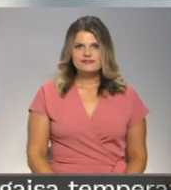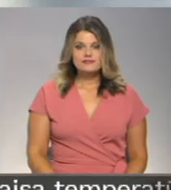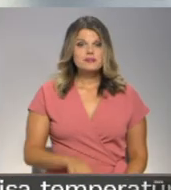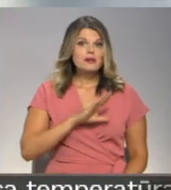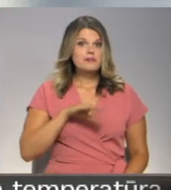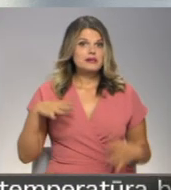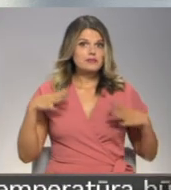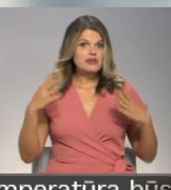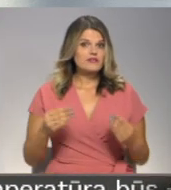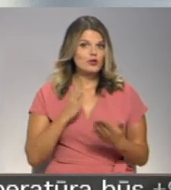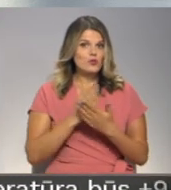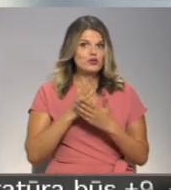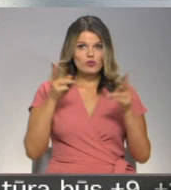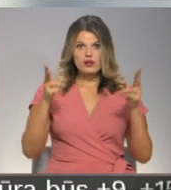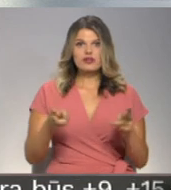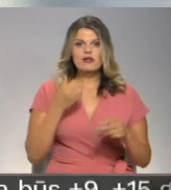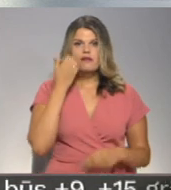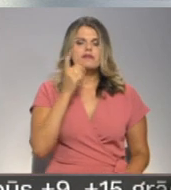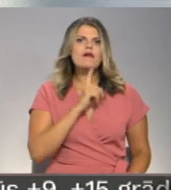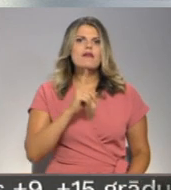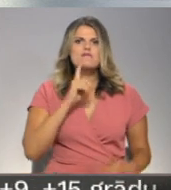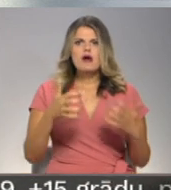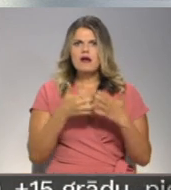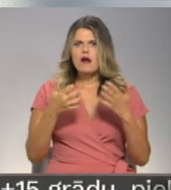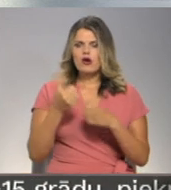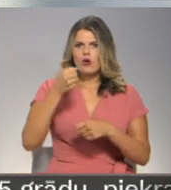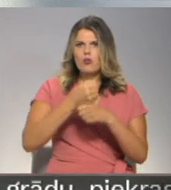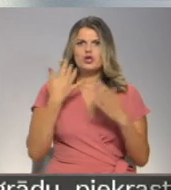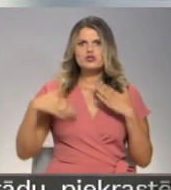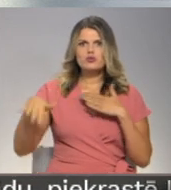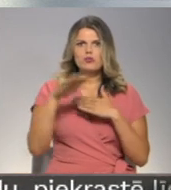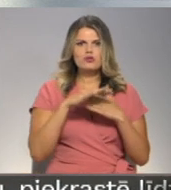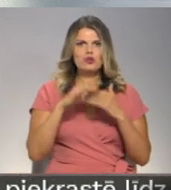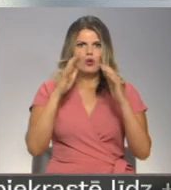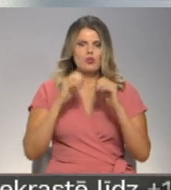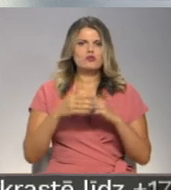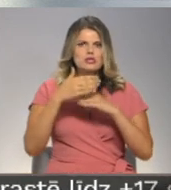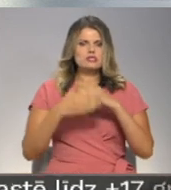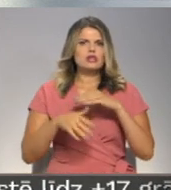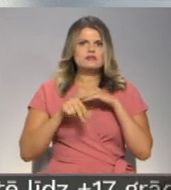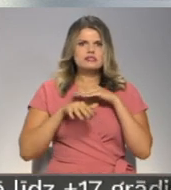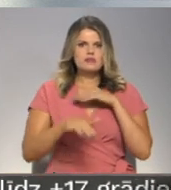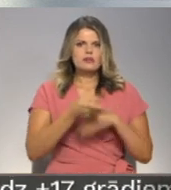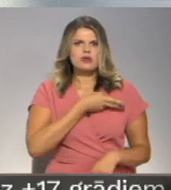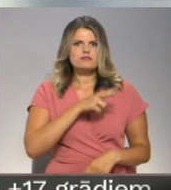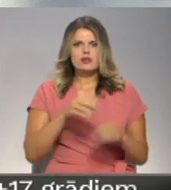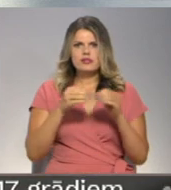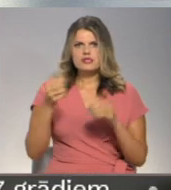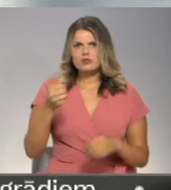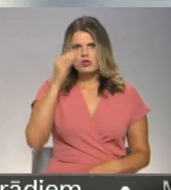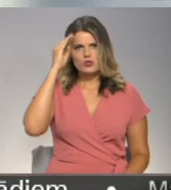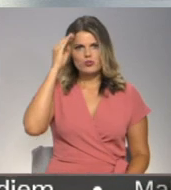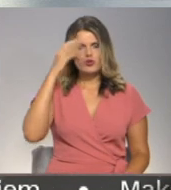Pēc nedēļas nogalē notikušās traģēdijas, kad Liepājā Karostas pludmalē nogrūstos Stāvkrastam zem smiltīm gāja bojā 10-gadīgs